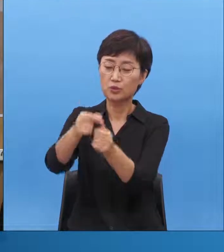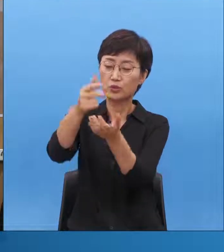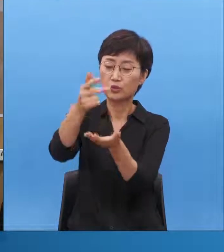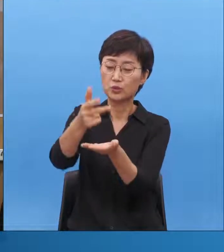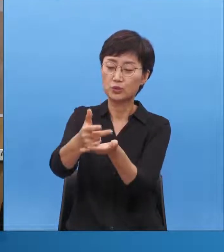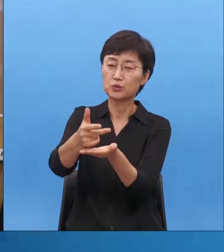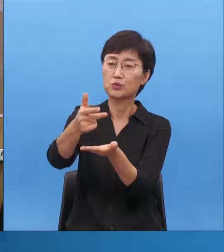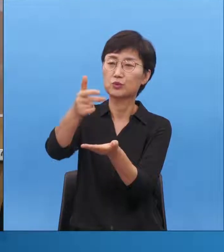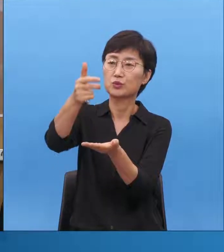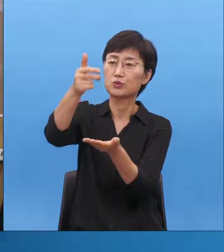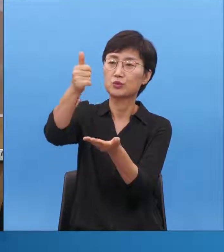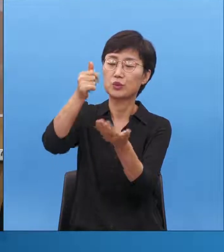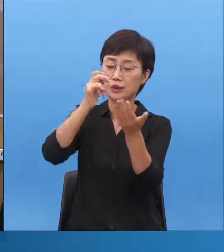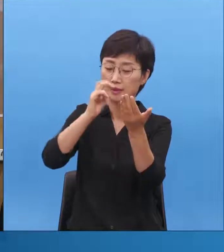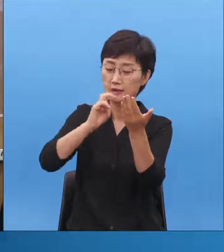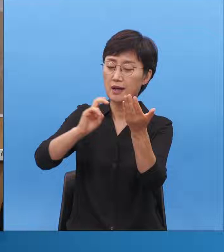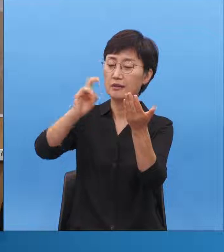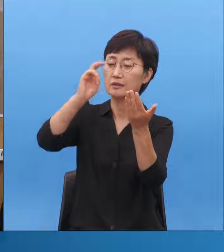끊임없이